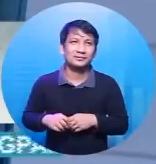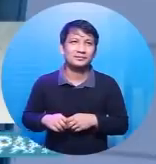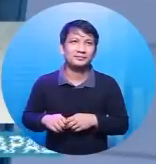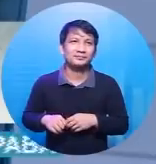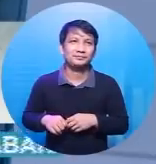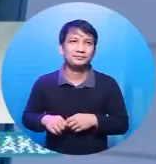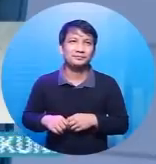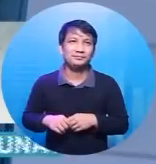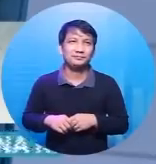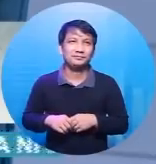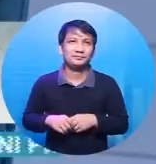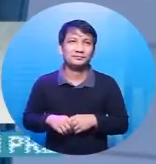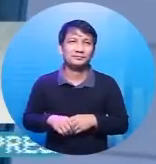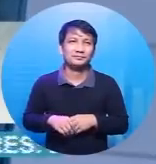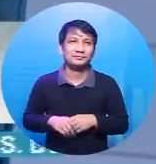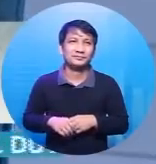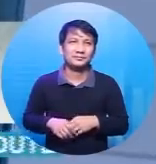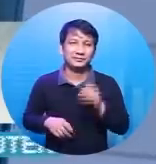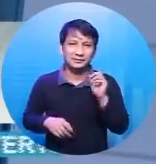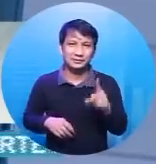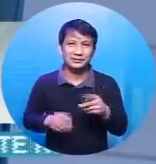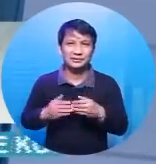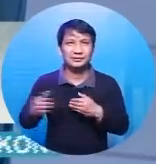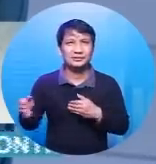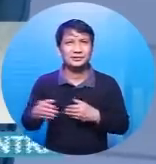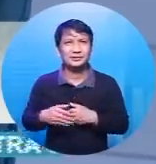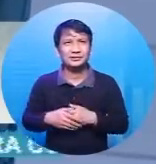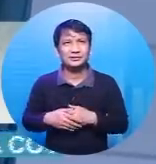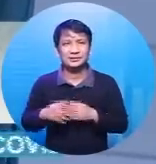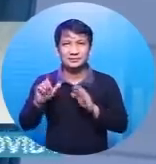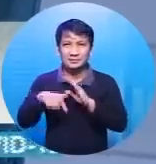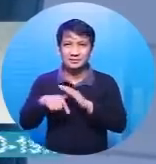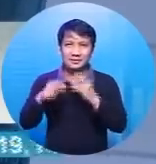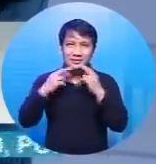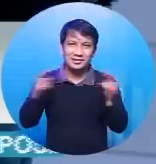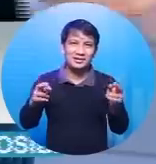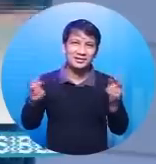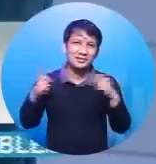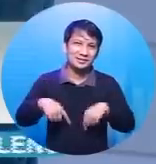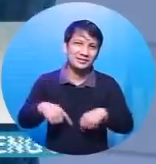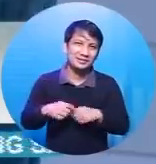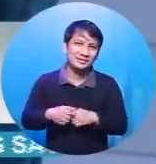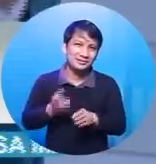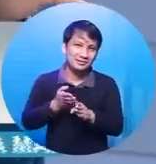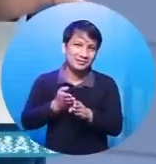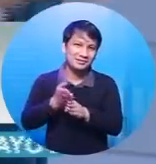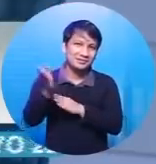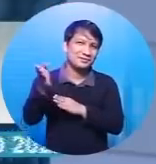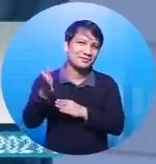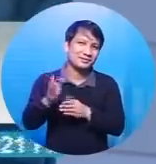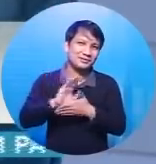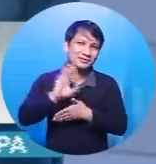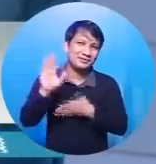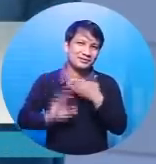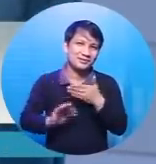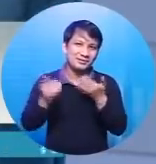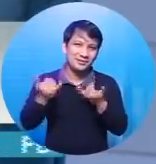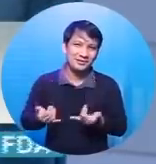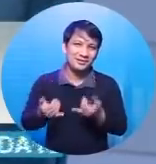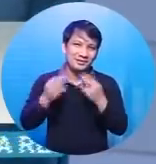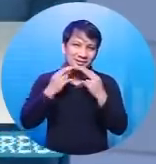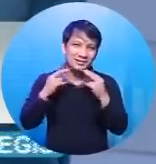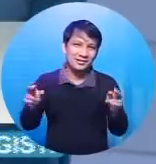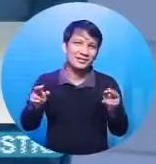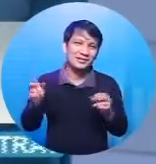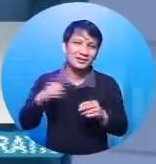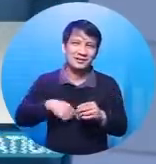Ah, sa SAP. Okay, okay. Sige, sige. May balita rin kami mamaya. Manood na lang kayo dito diretso-diretso kasi kami kompleto eh. Pagkatapos nito, balita kami.